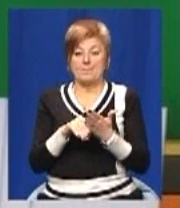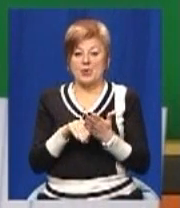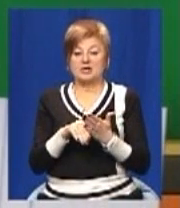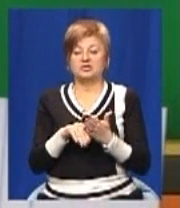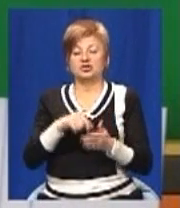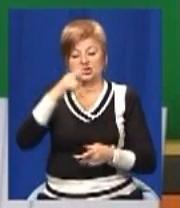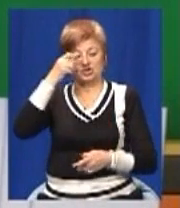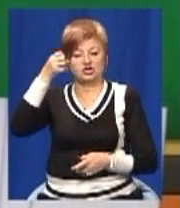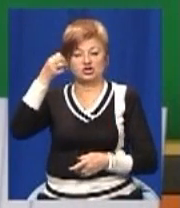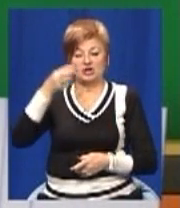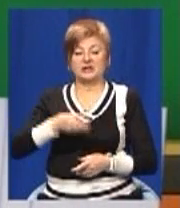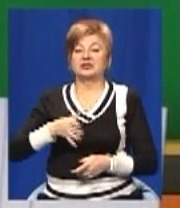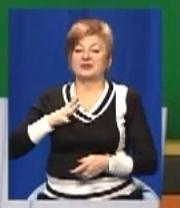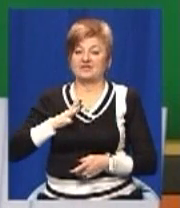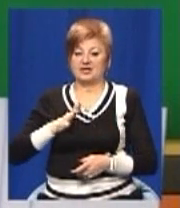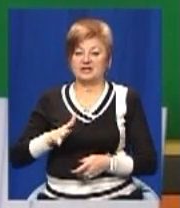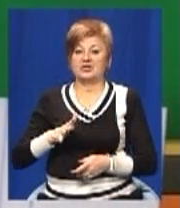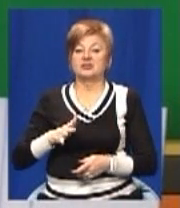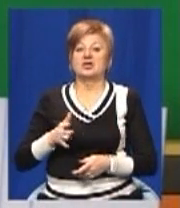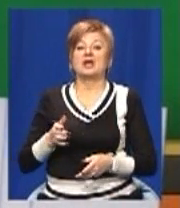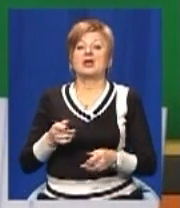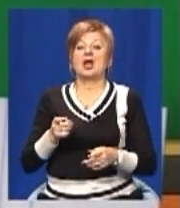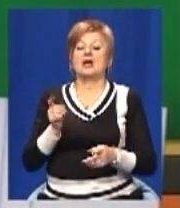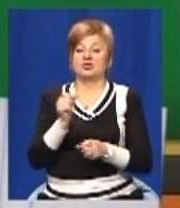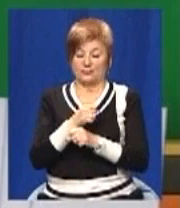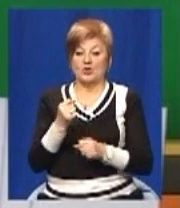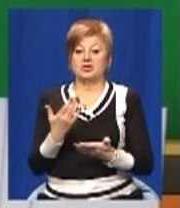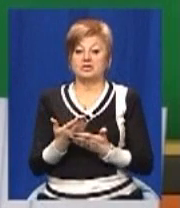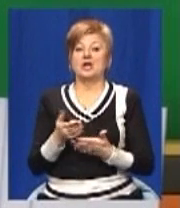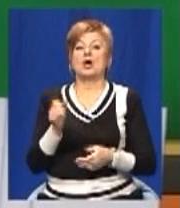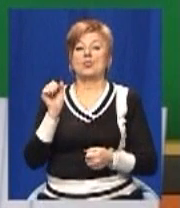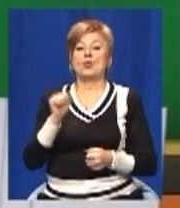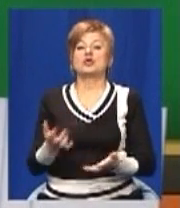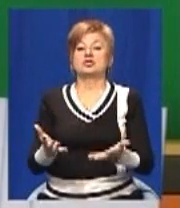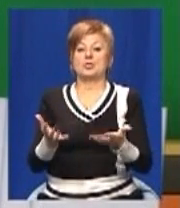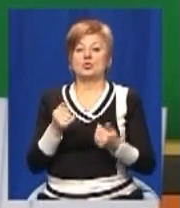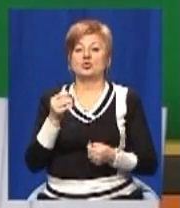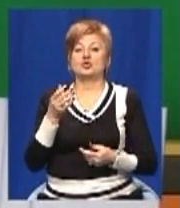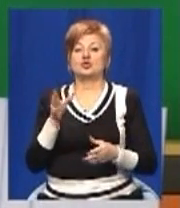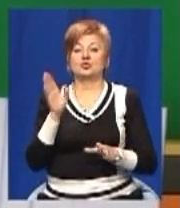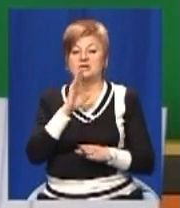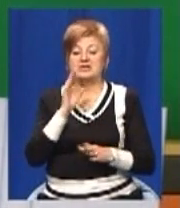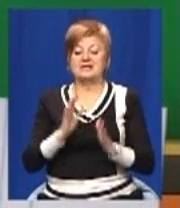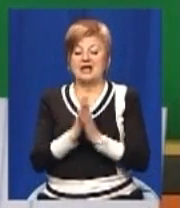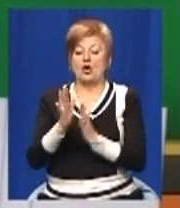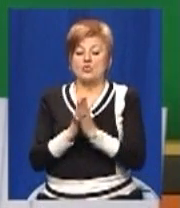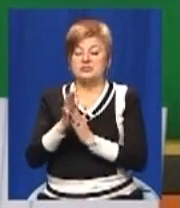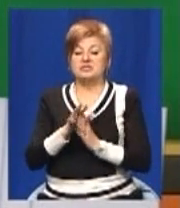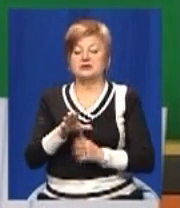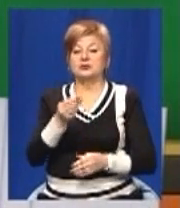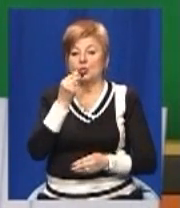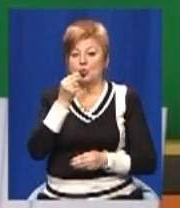високу температуру всієї іншої частини тіла. Тварини. Вони також отримують вологу з зелених рослин, що